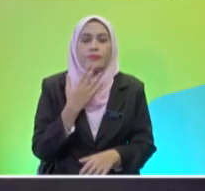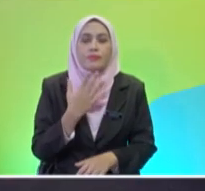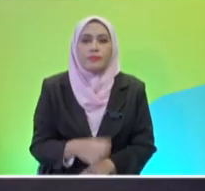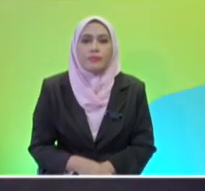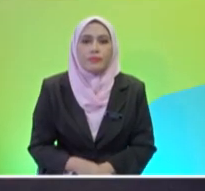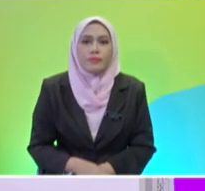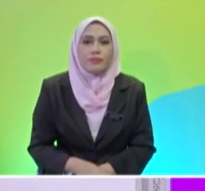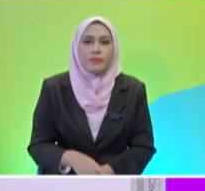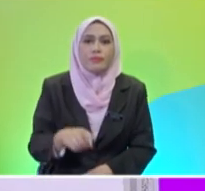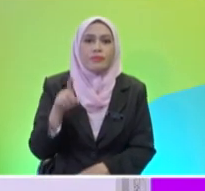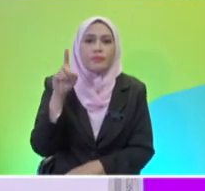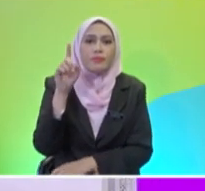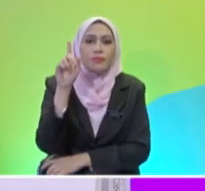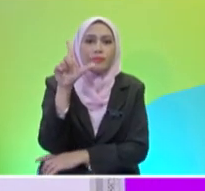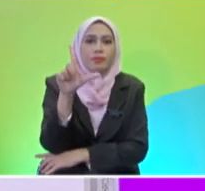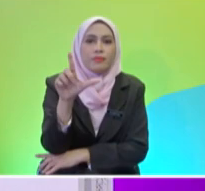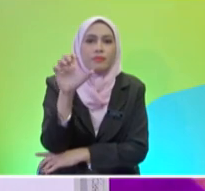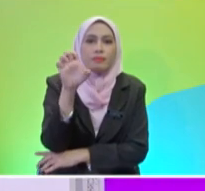satu, dua, mula.